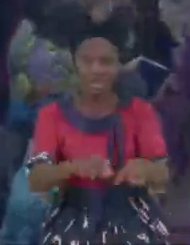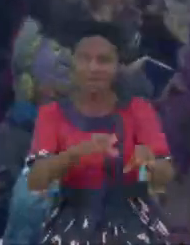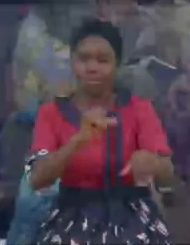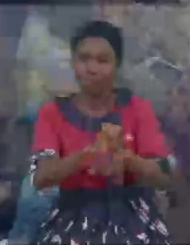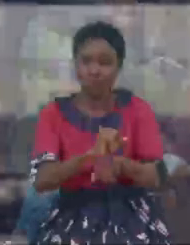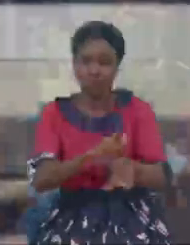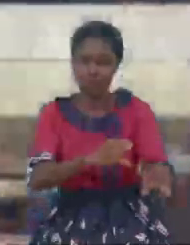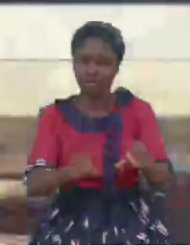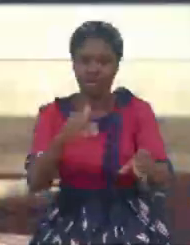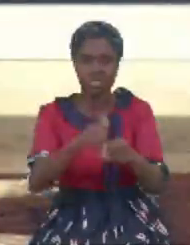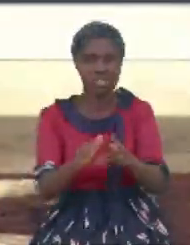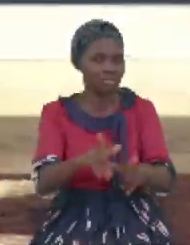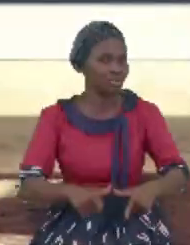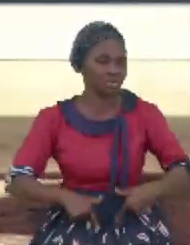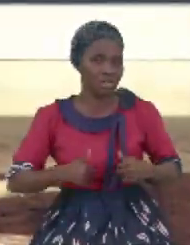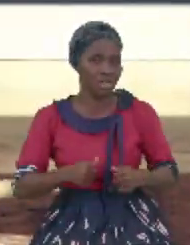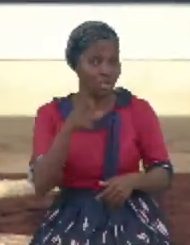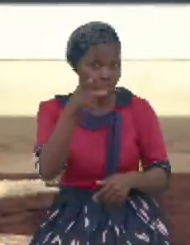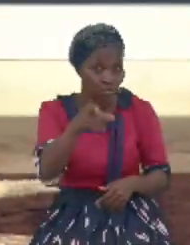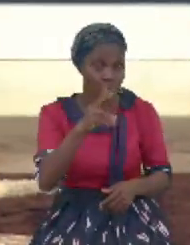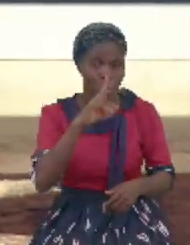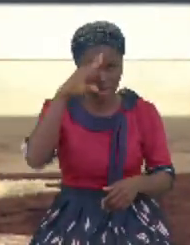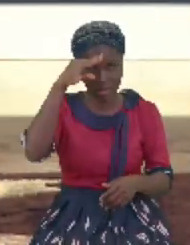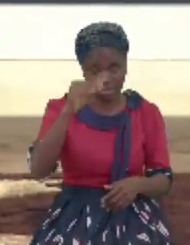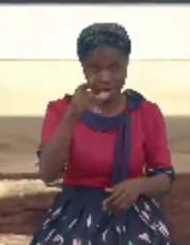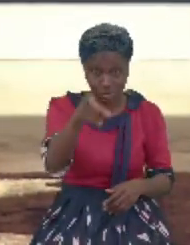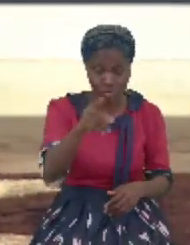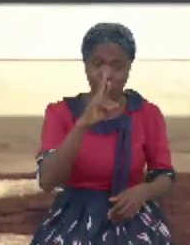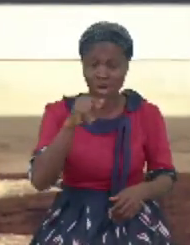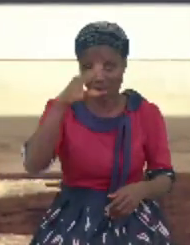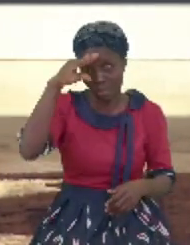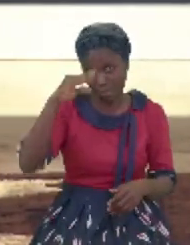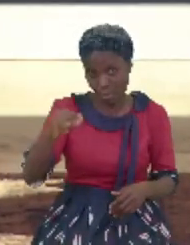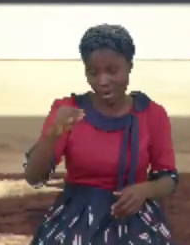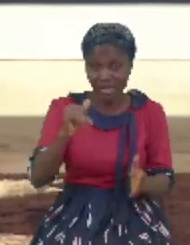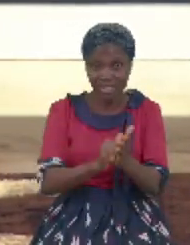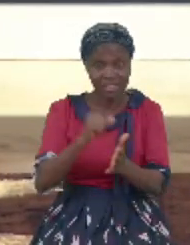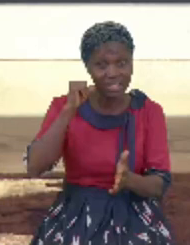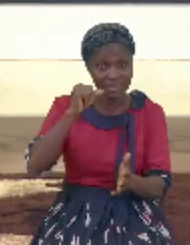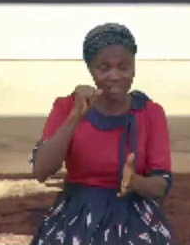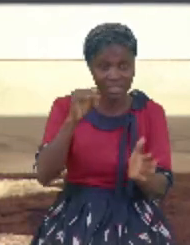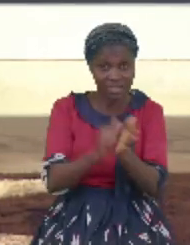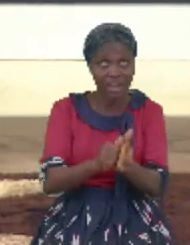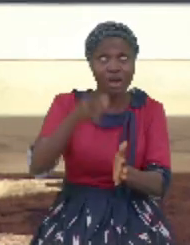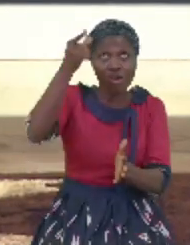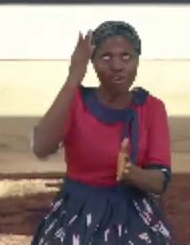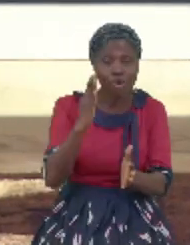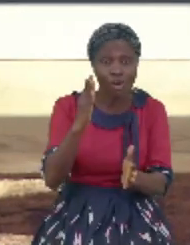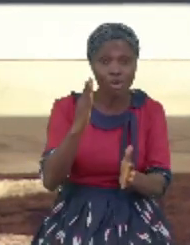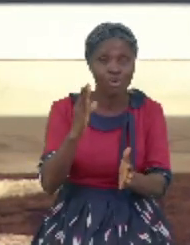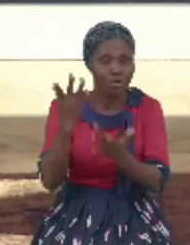vie. C'est toi l'homme là, c'est toi la femme, c'est toi le garçon, c'est toi la fille là. Le Seigneur